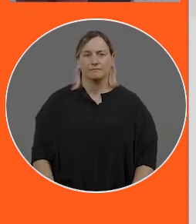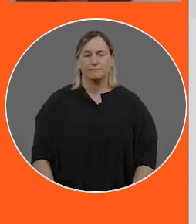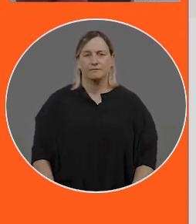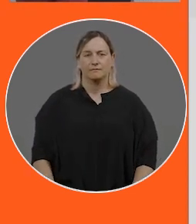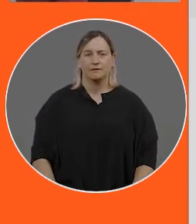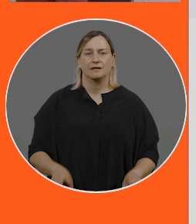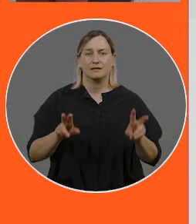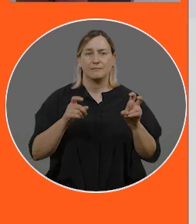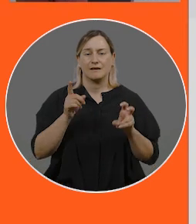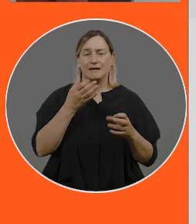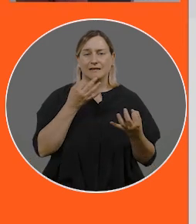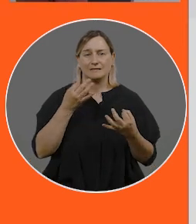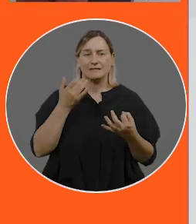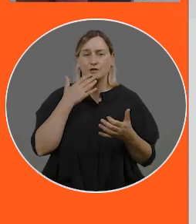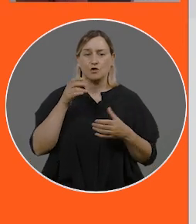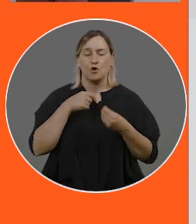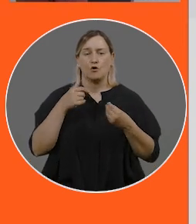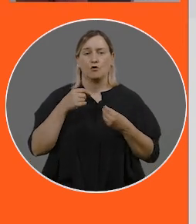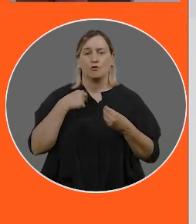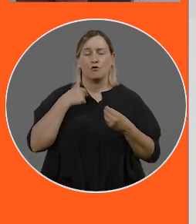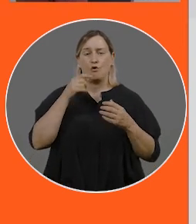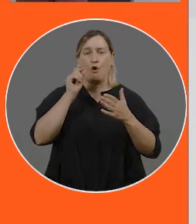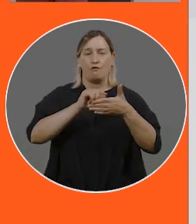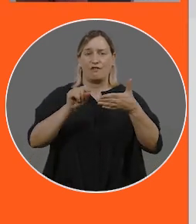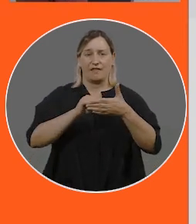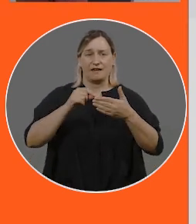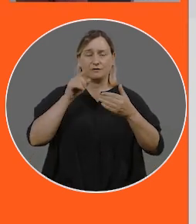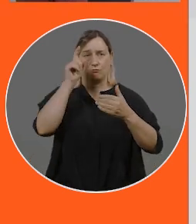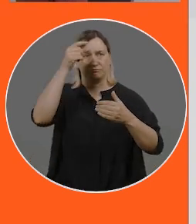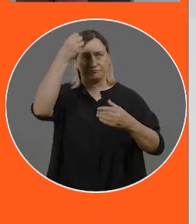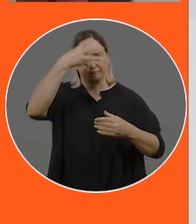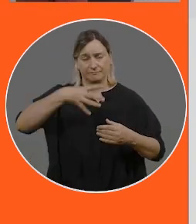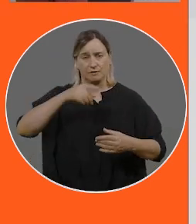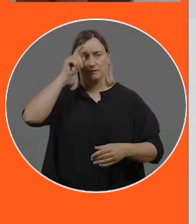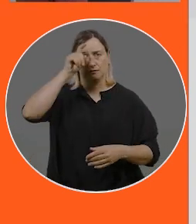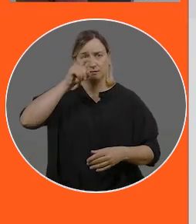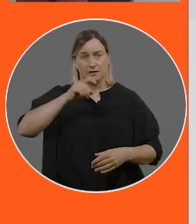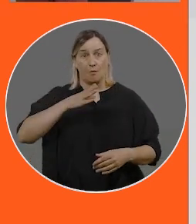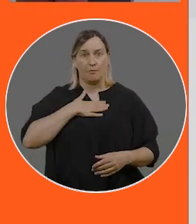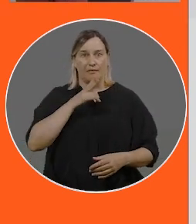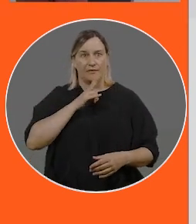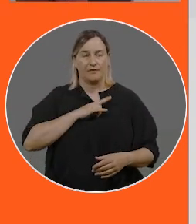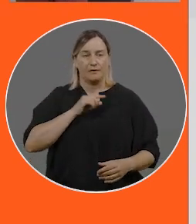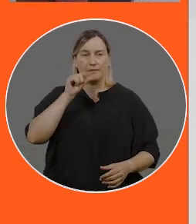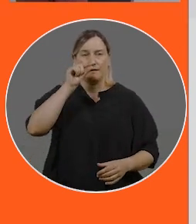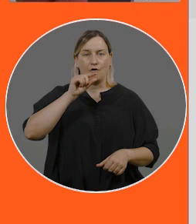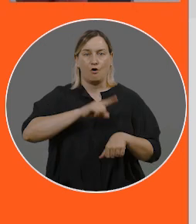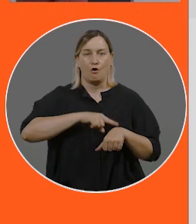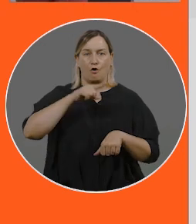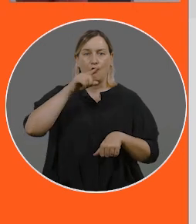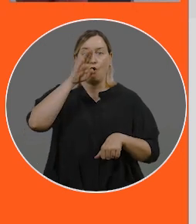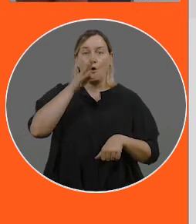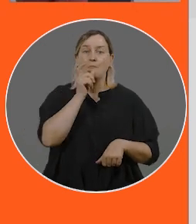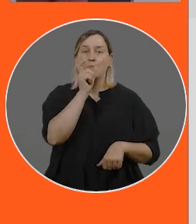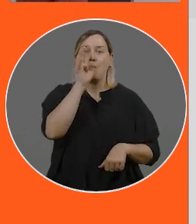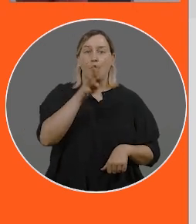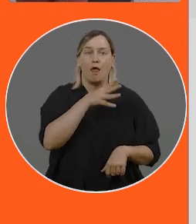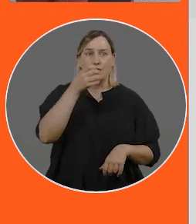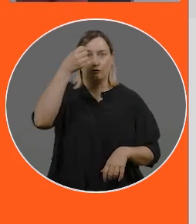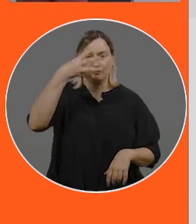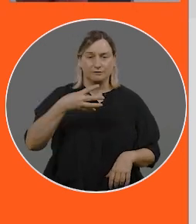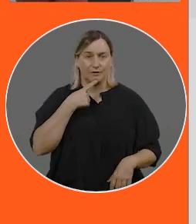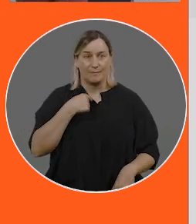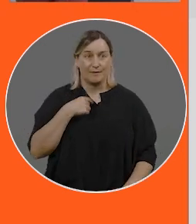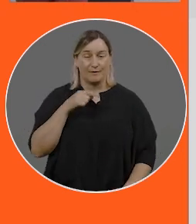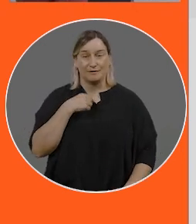si jo vaig navegant per les diferents oficines, en principi m'hauria de poder col·locar damunt d'on diu horaris, però això, si feu